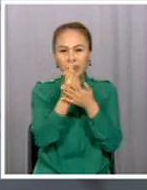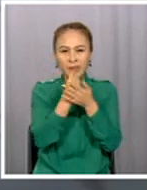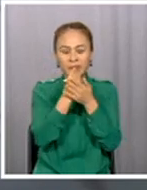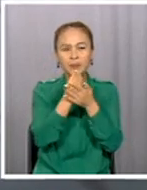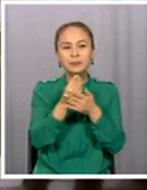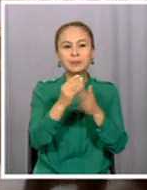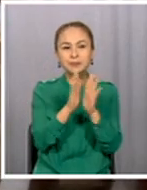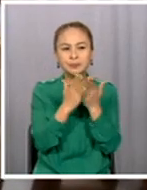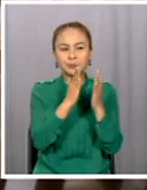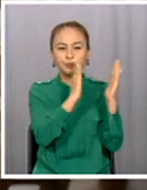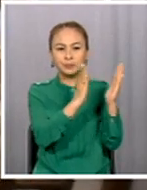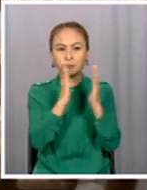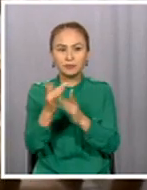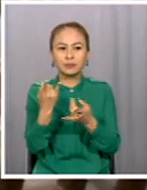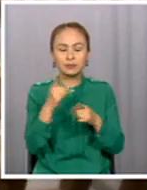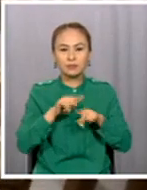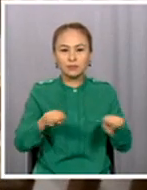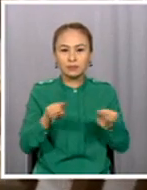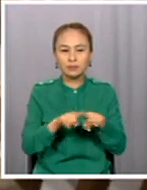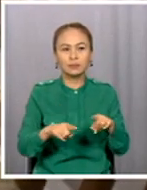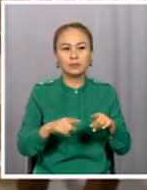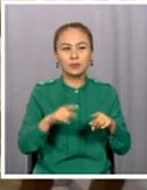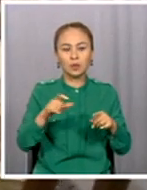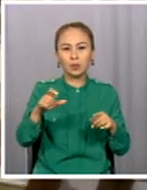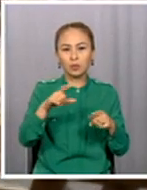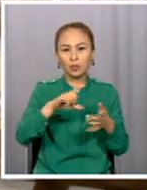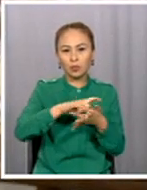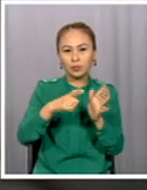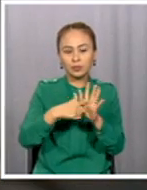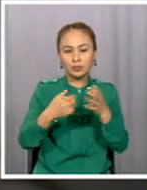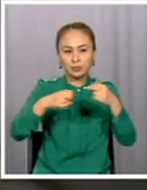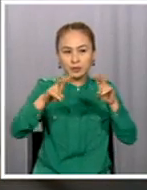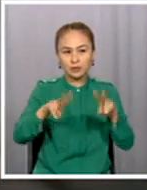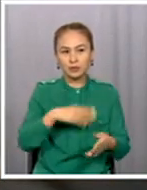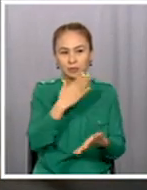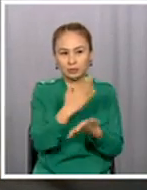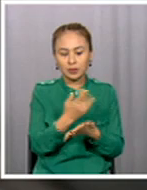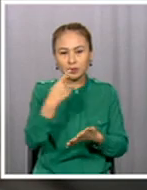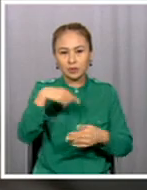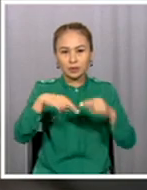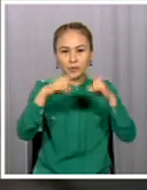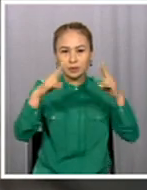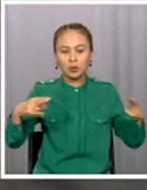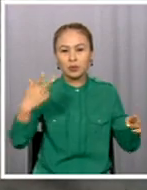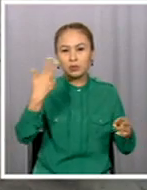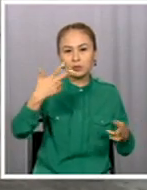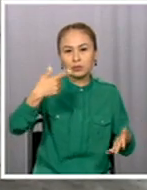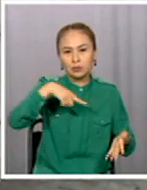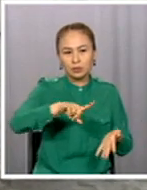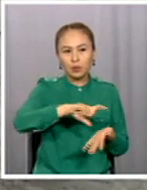жаңа туған сәбиді дәріптейтін шілдехана бөлмесі бар. Кесене жалпы 30 бөлмеден тұрады.